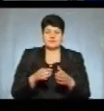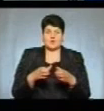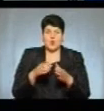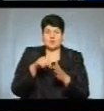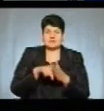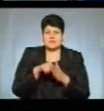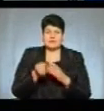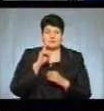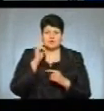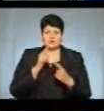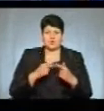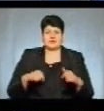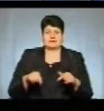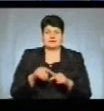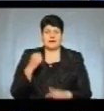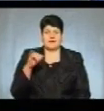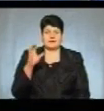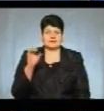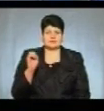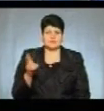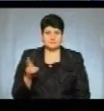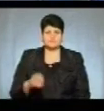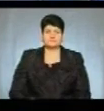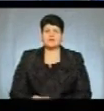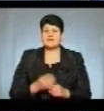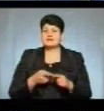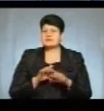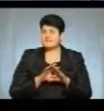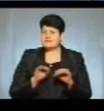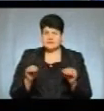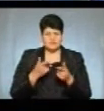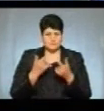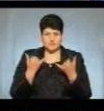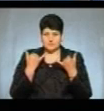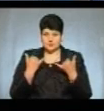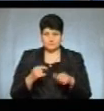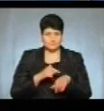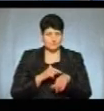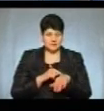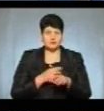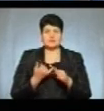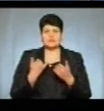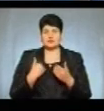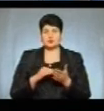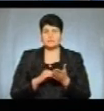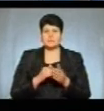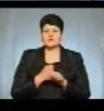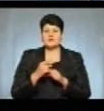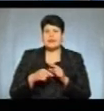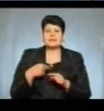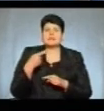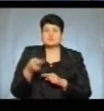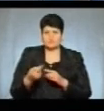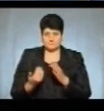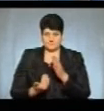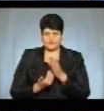молодіжної організації ISEC. Це вся інформація, яку я встигаю вам розповісти на цю годину. Наші кореспонденти вже працюють над наступним